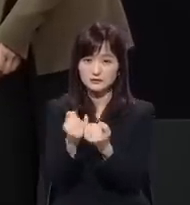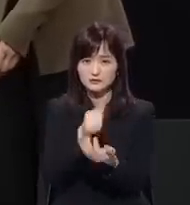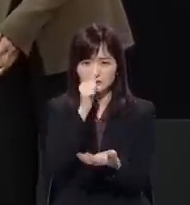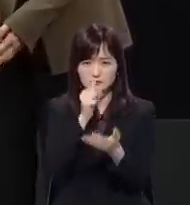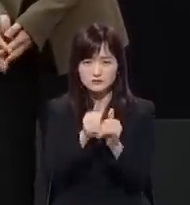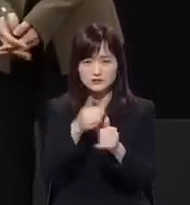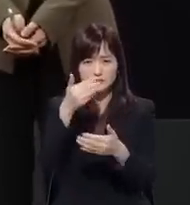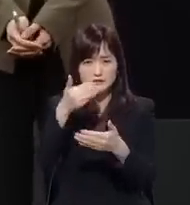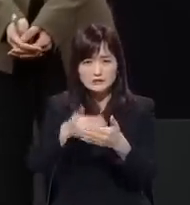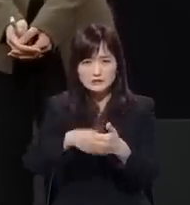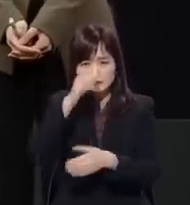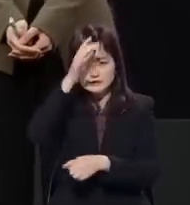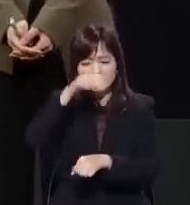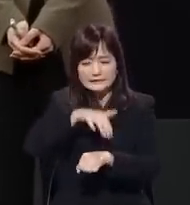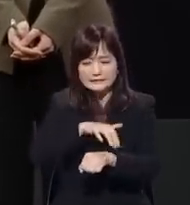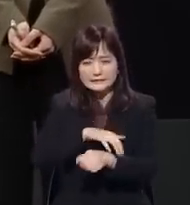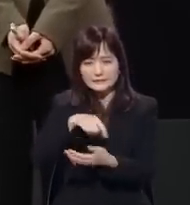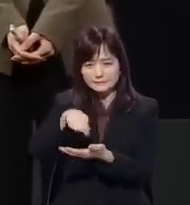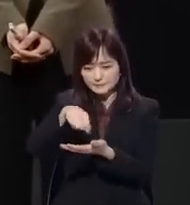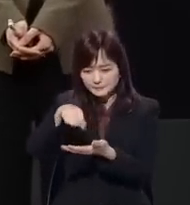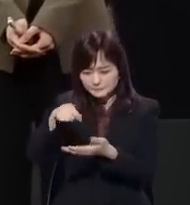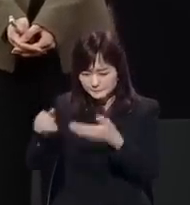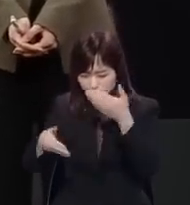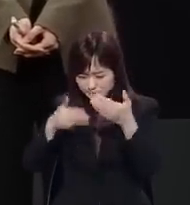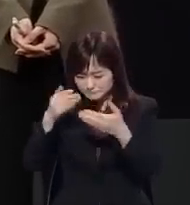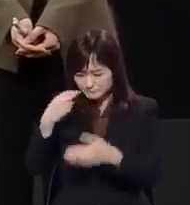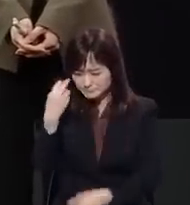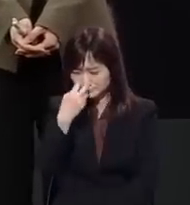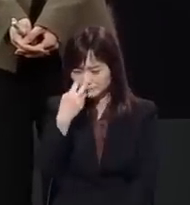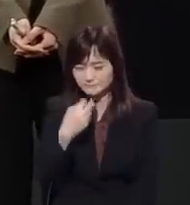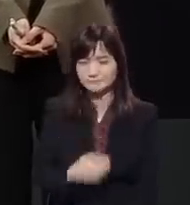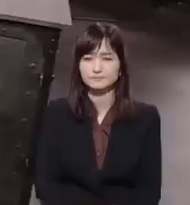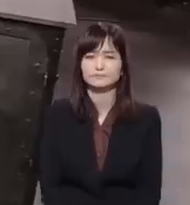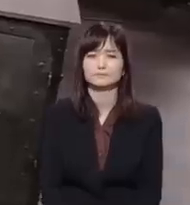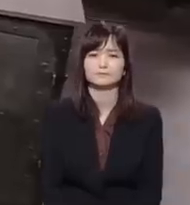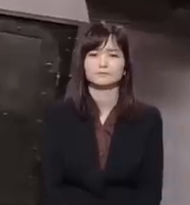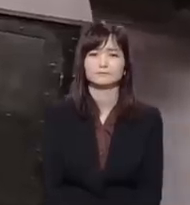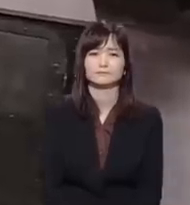여인 범인이 남긴 섬뜩한 쪽지를 따라가 봅니다 1968년